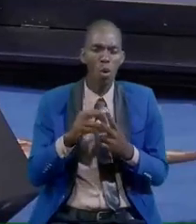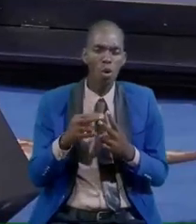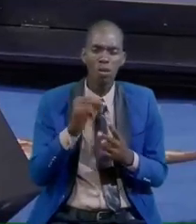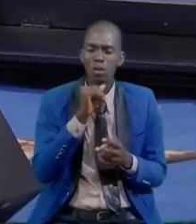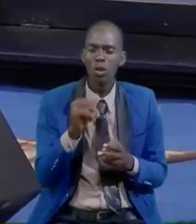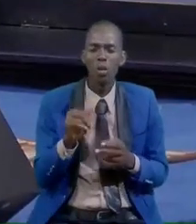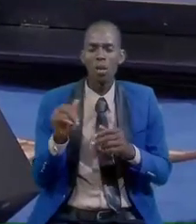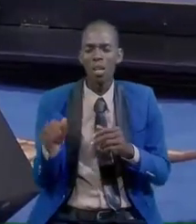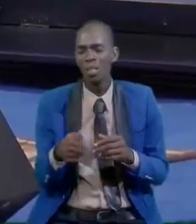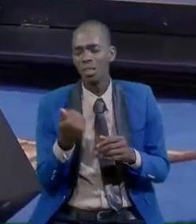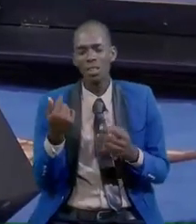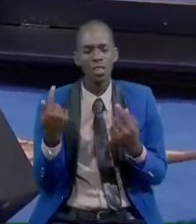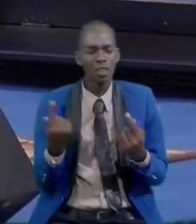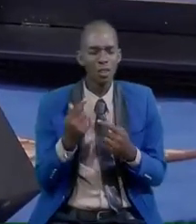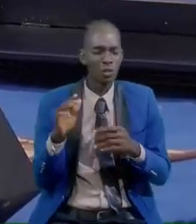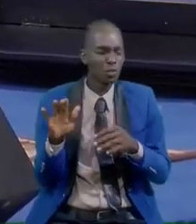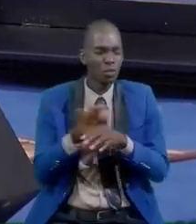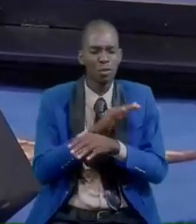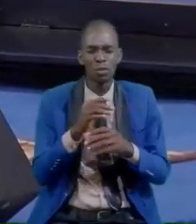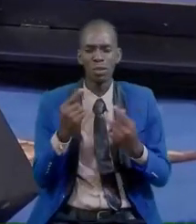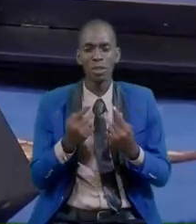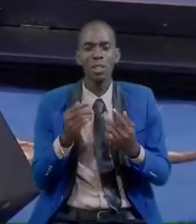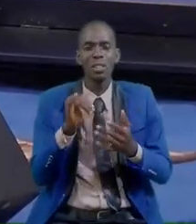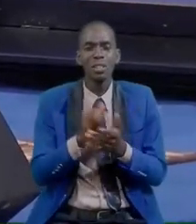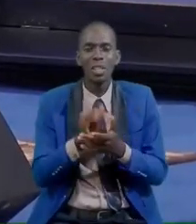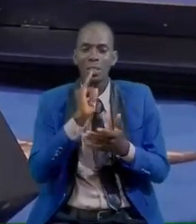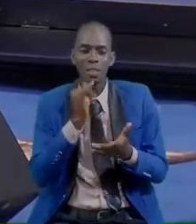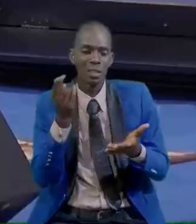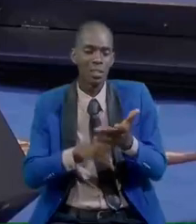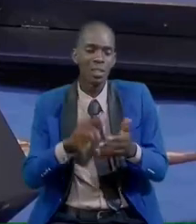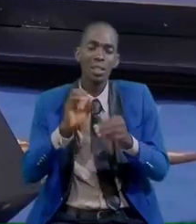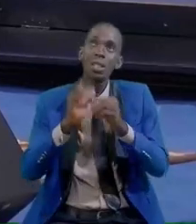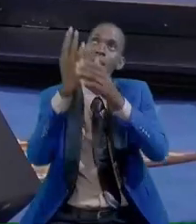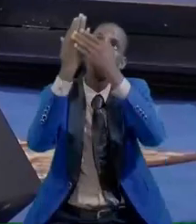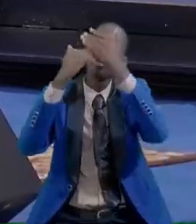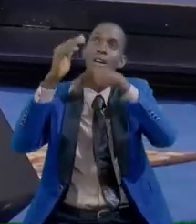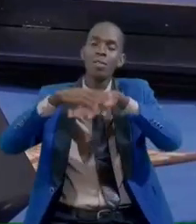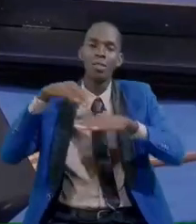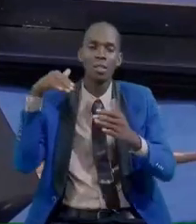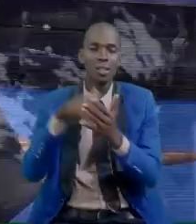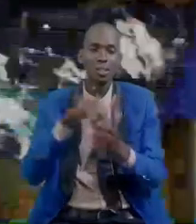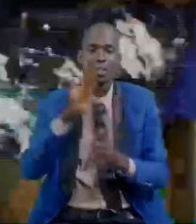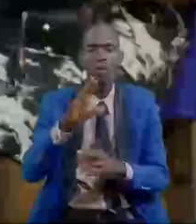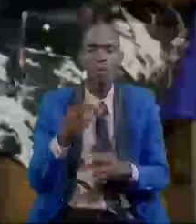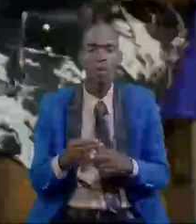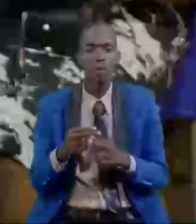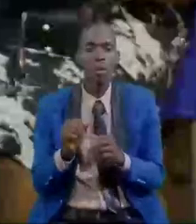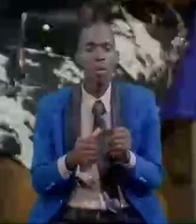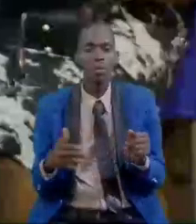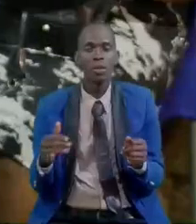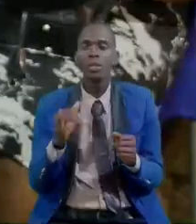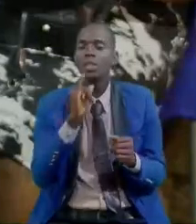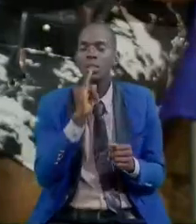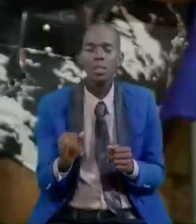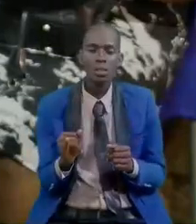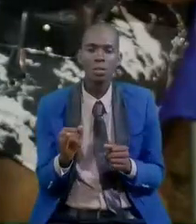toute action pécheresse enregistrée au ciel contre ton nom, tout est pardonné